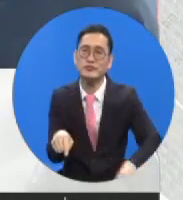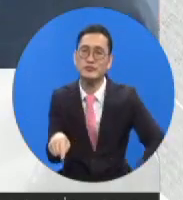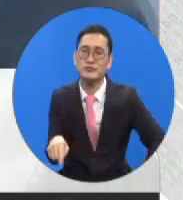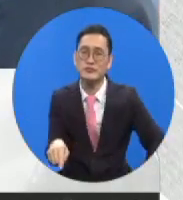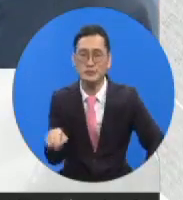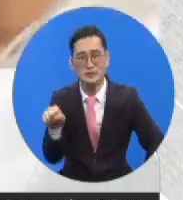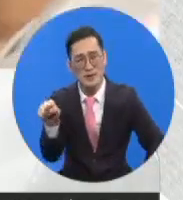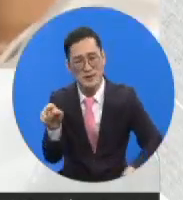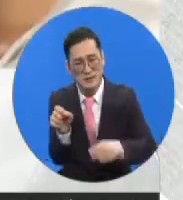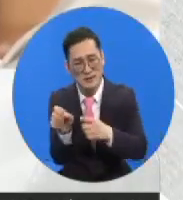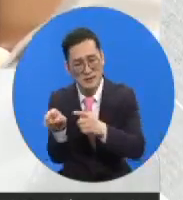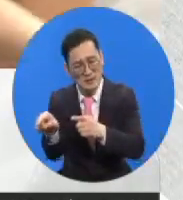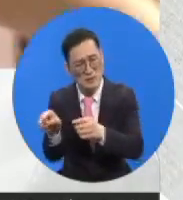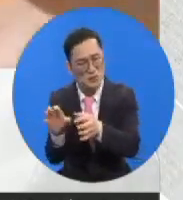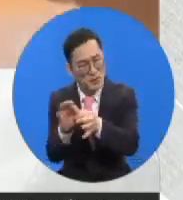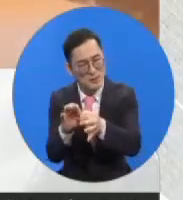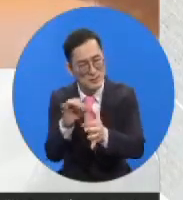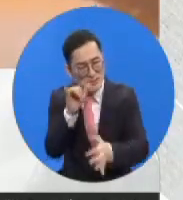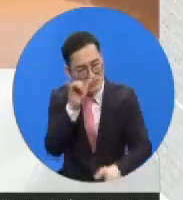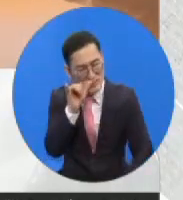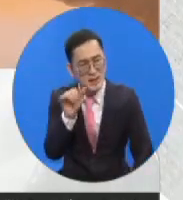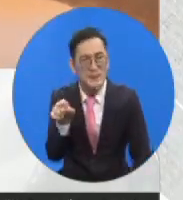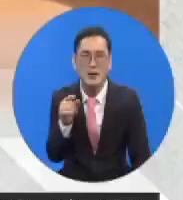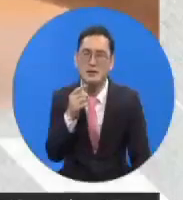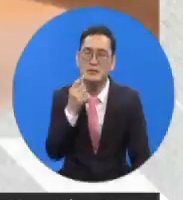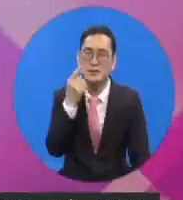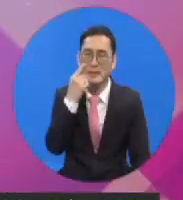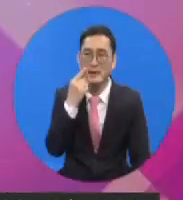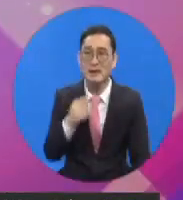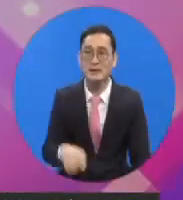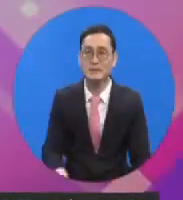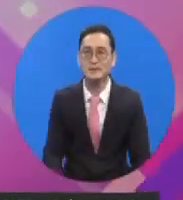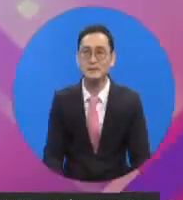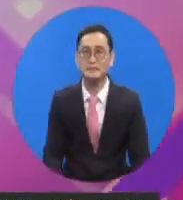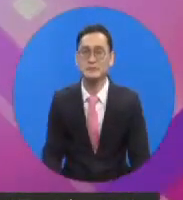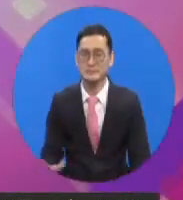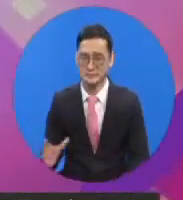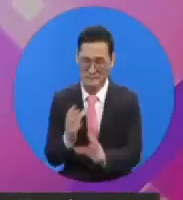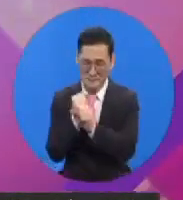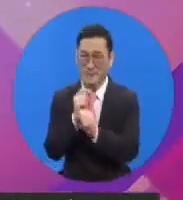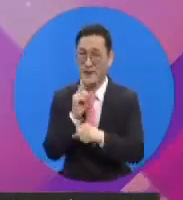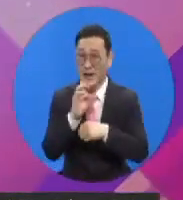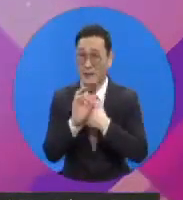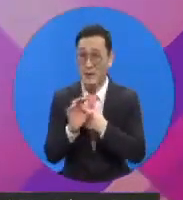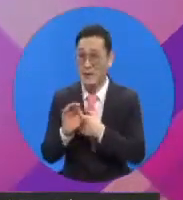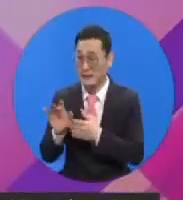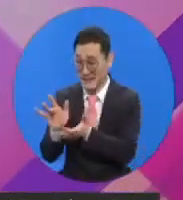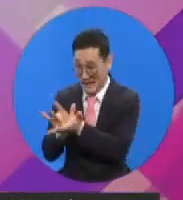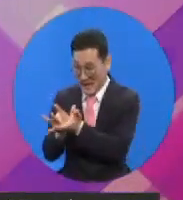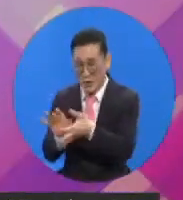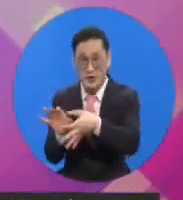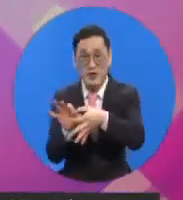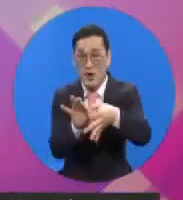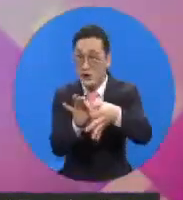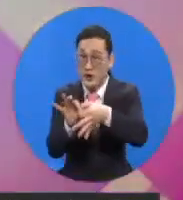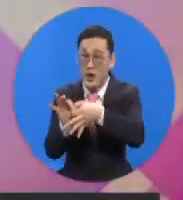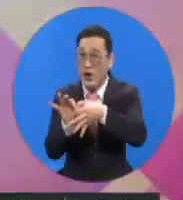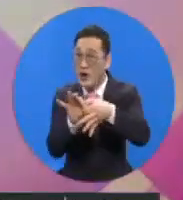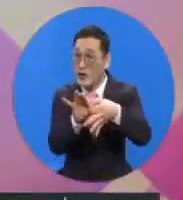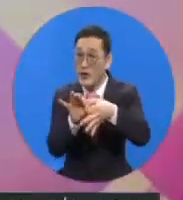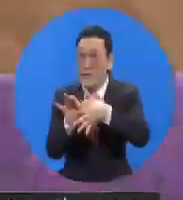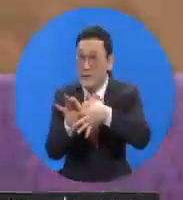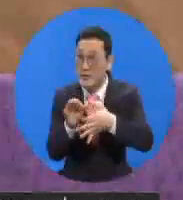있는 가능성도 있다. 저는 개인적으로 보고 있습니다. 쉽게 말하면 백신과 연계가 돼 있다는 거잖아요. 교수님 말씀은. 백신과 연계가